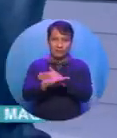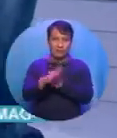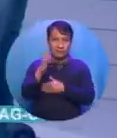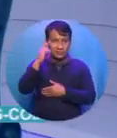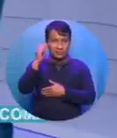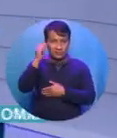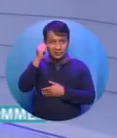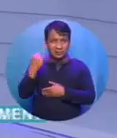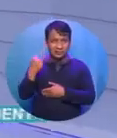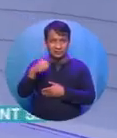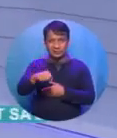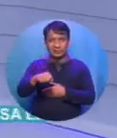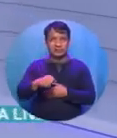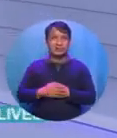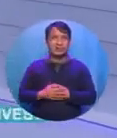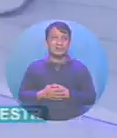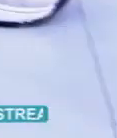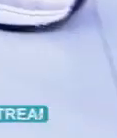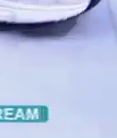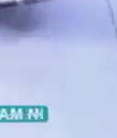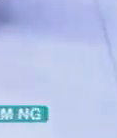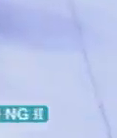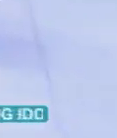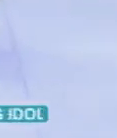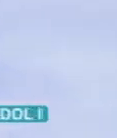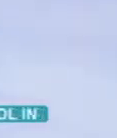ang idol in action.